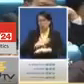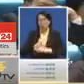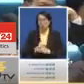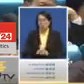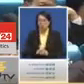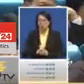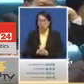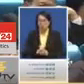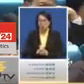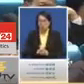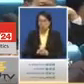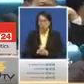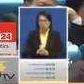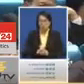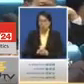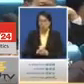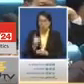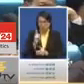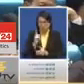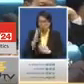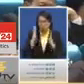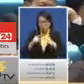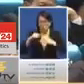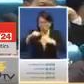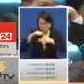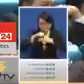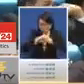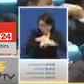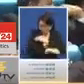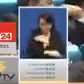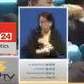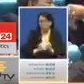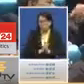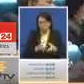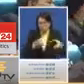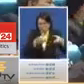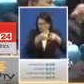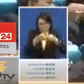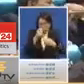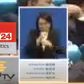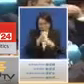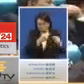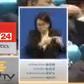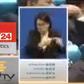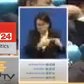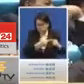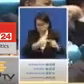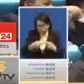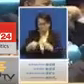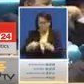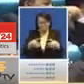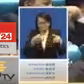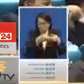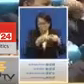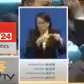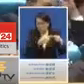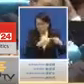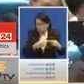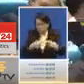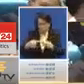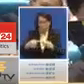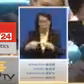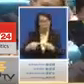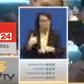คือเหยื่อของคนโกงค่ะที่โกงกันเป็นระบบโกงกันเป็นขบวนการมีนายใหญ่เบ